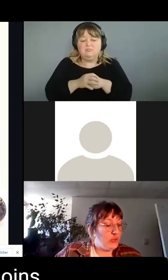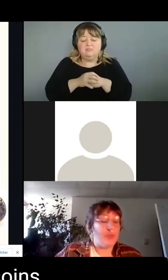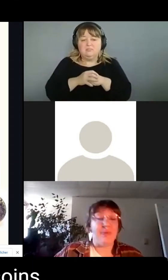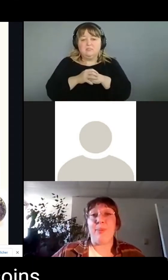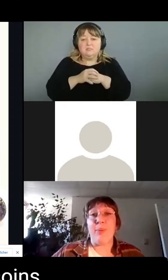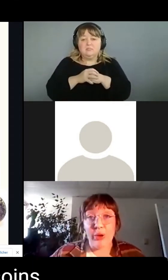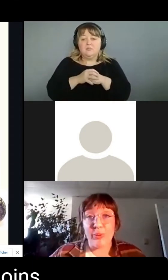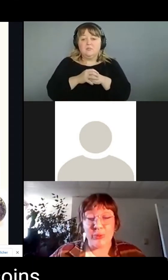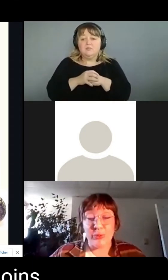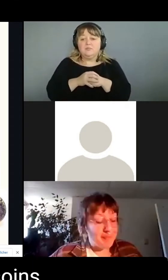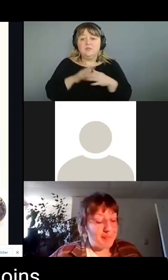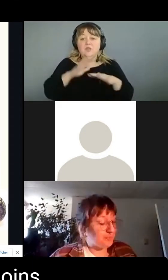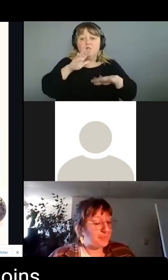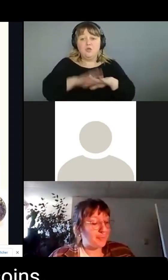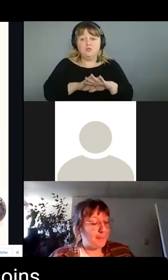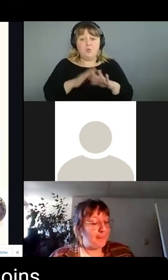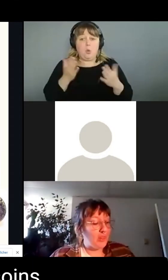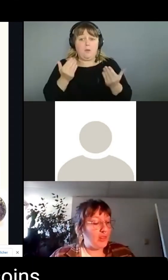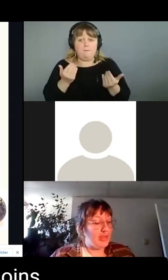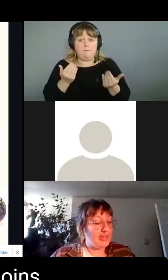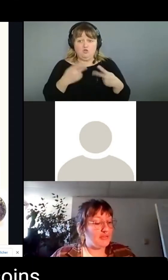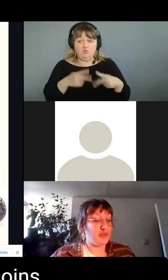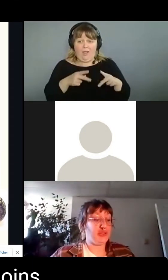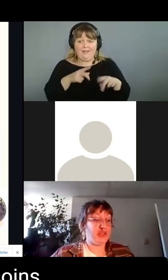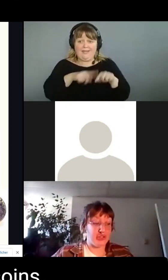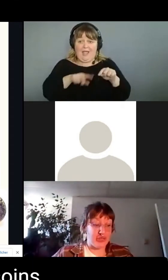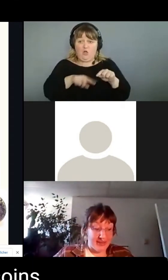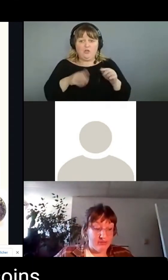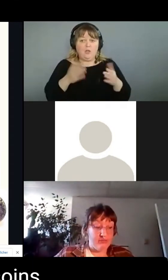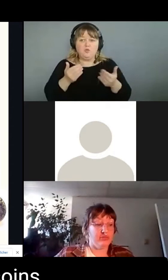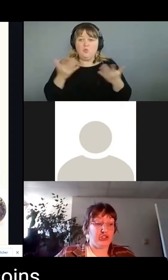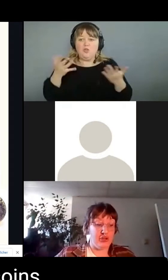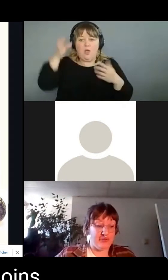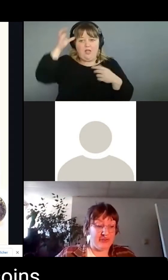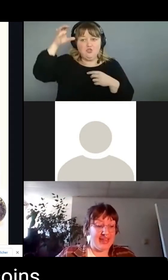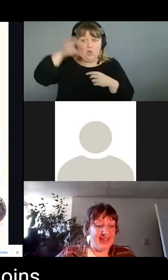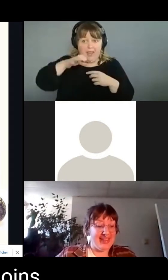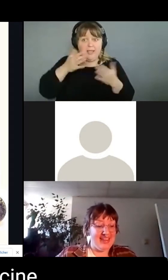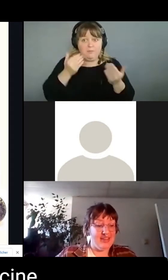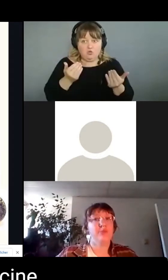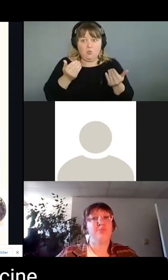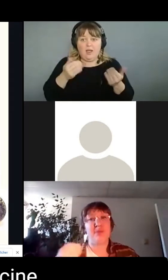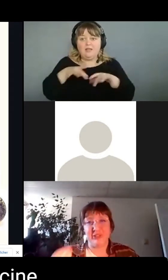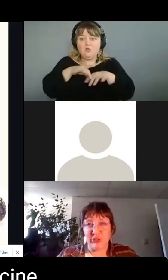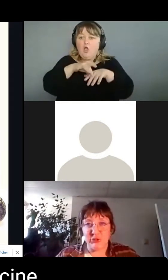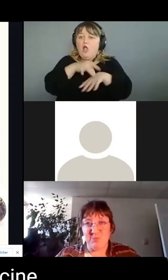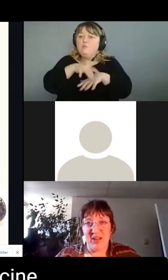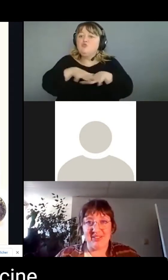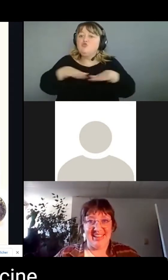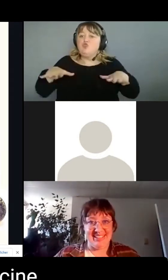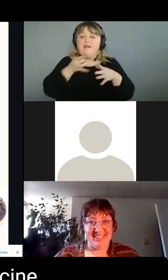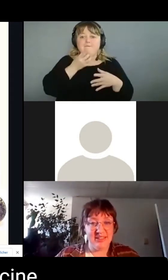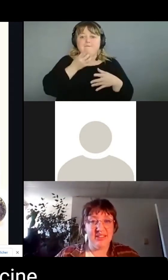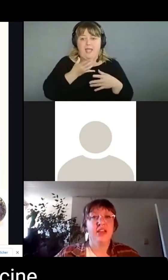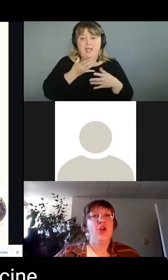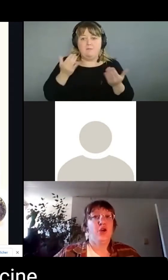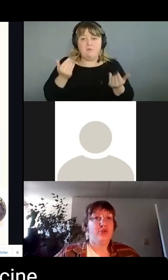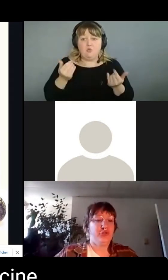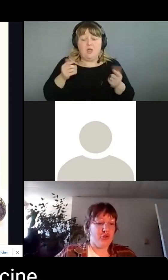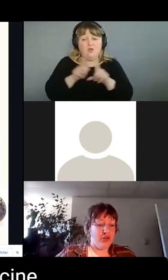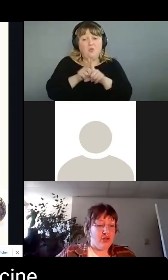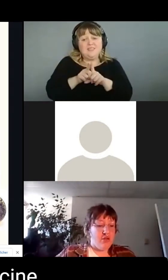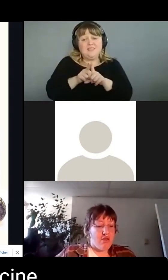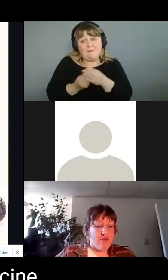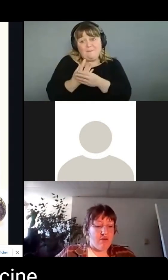Et donc, par rapport à leurs besoins, elles ont besoin de soleil, de sol frais et, parce que c'est une plante racine,